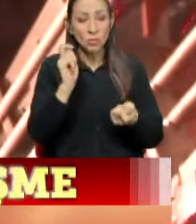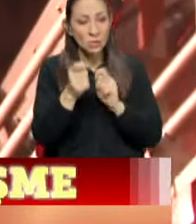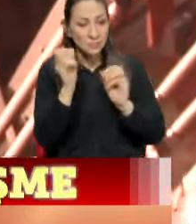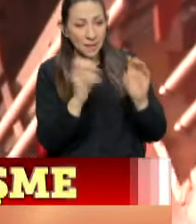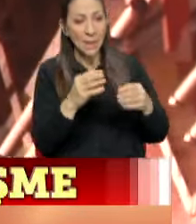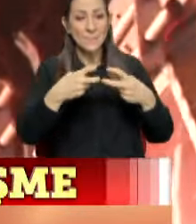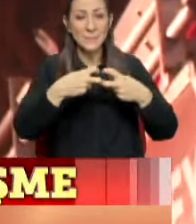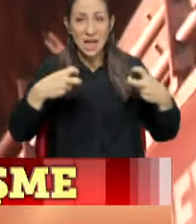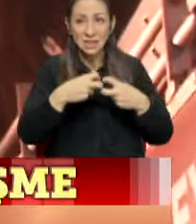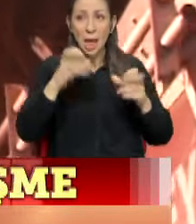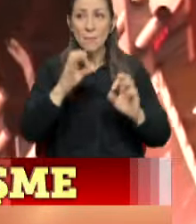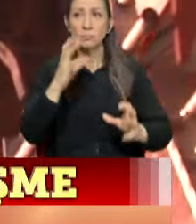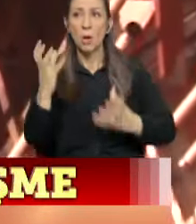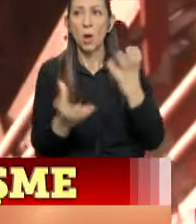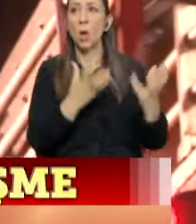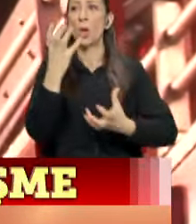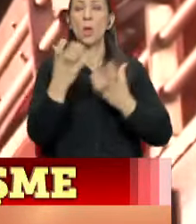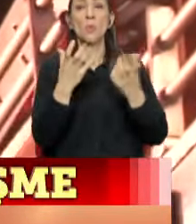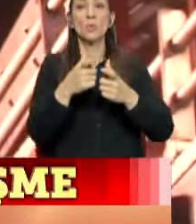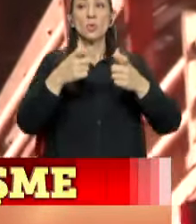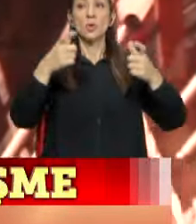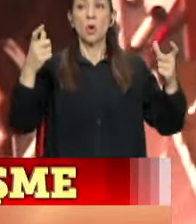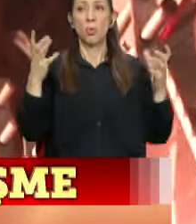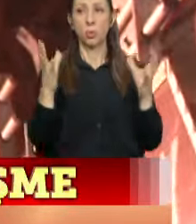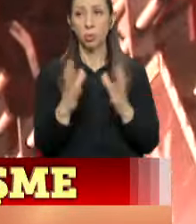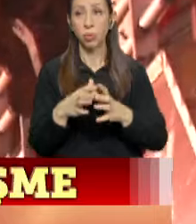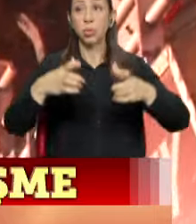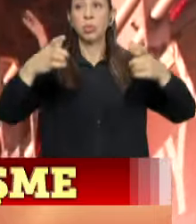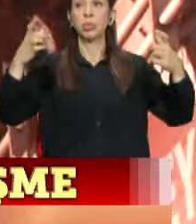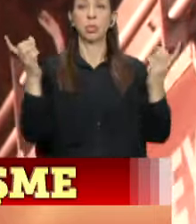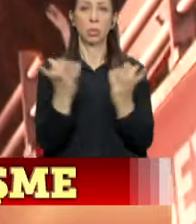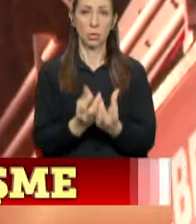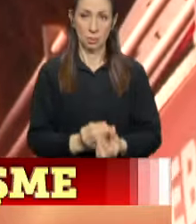atıkları plastikler sürekli alevleri güçlendiriyor.